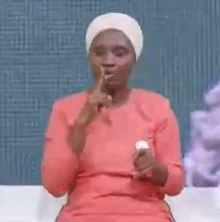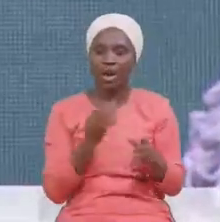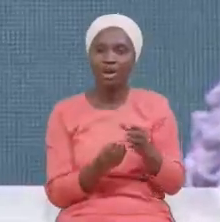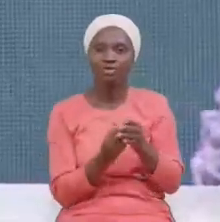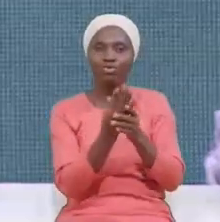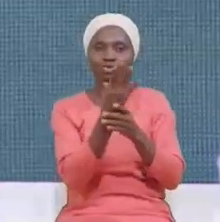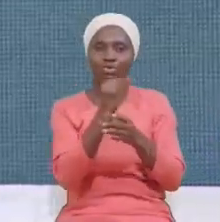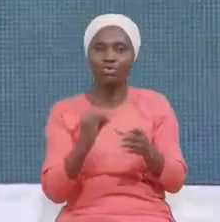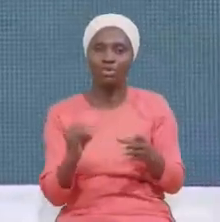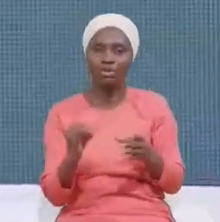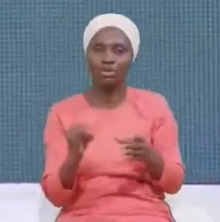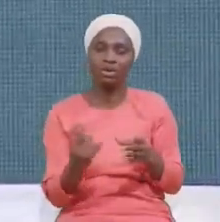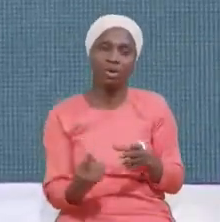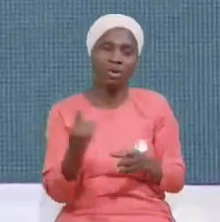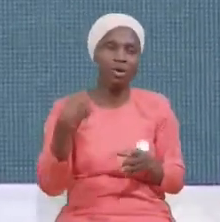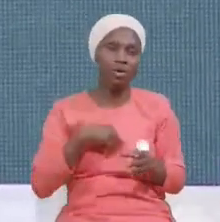attendons.